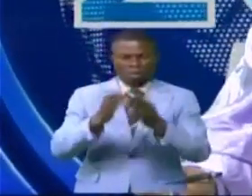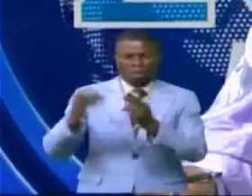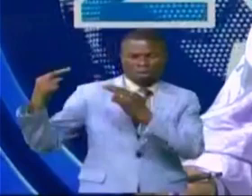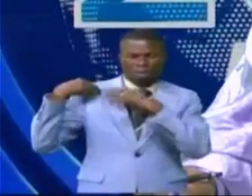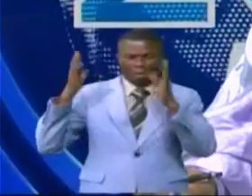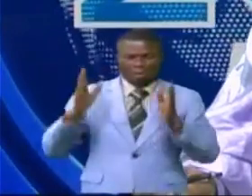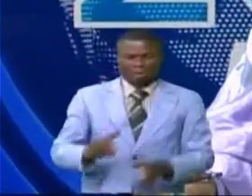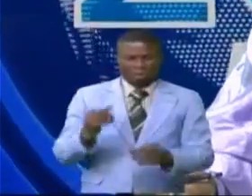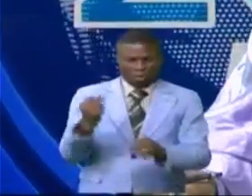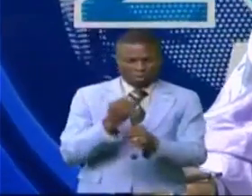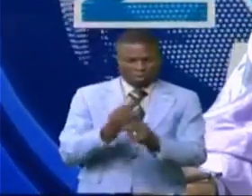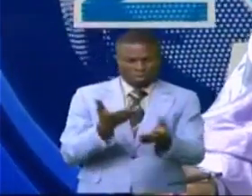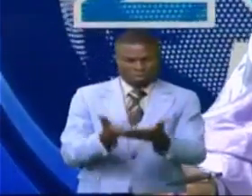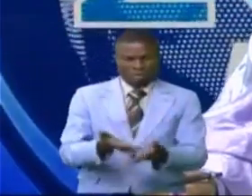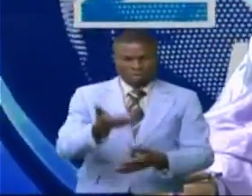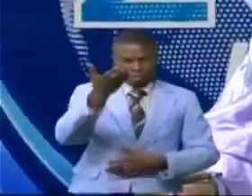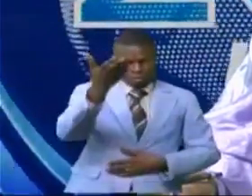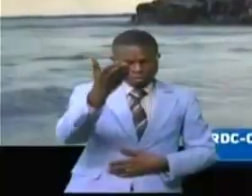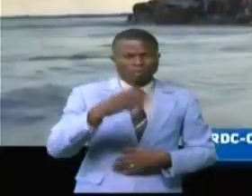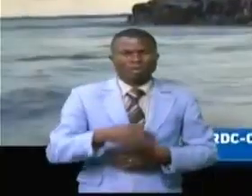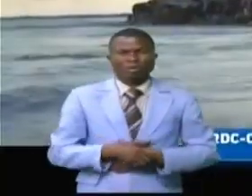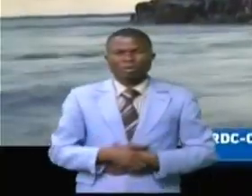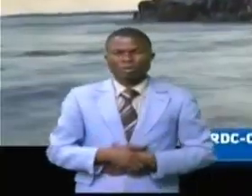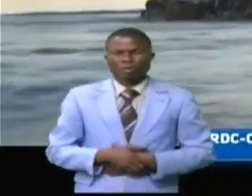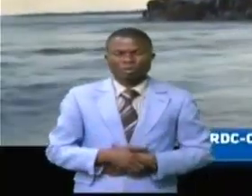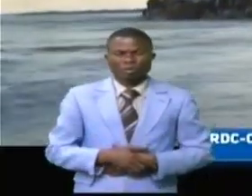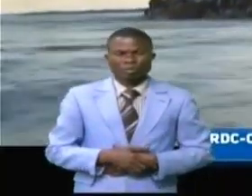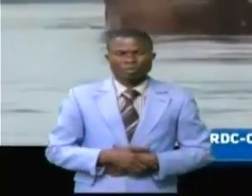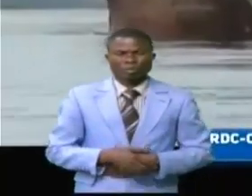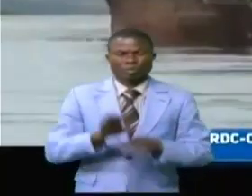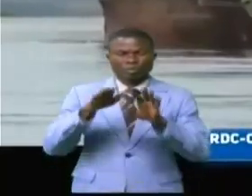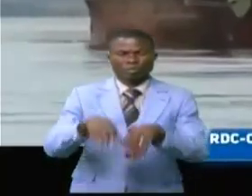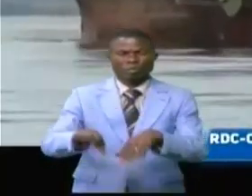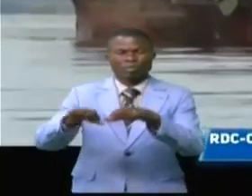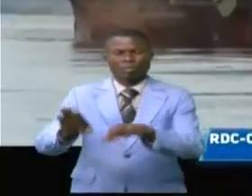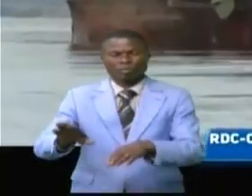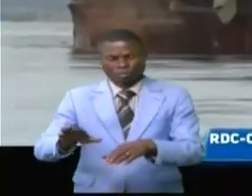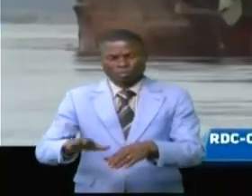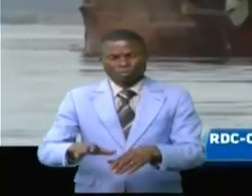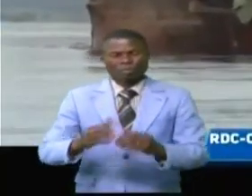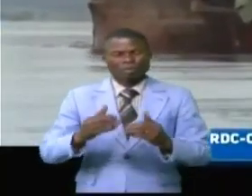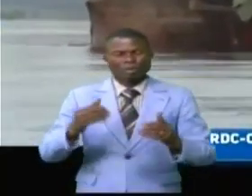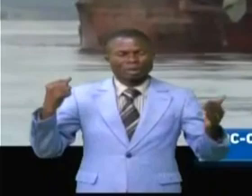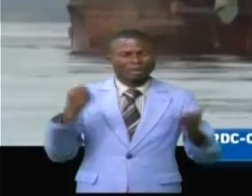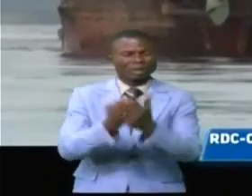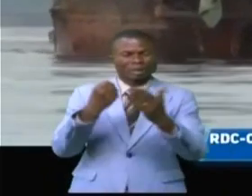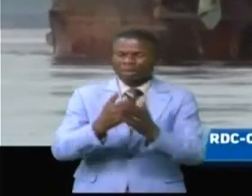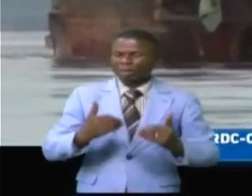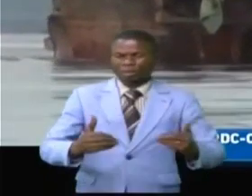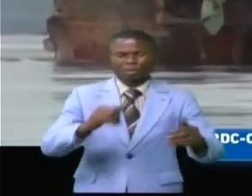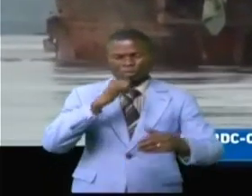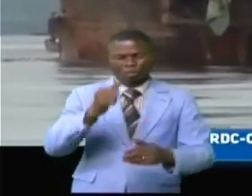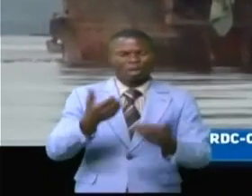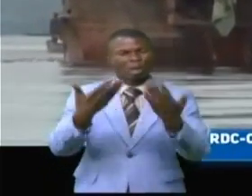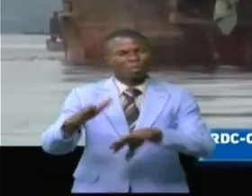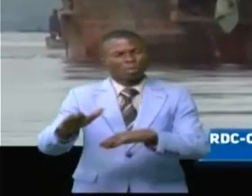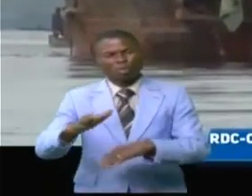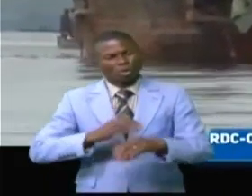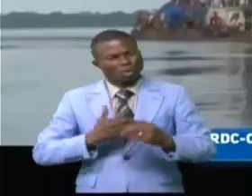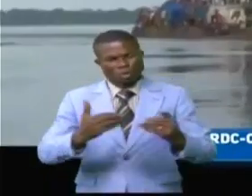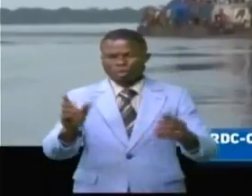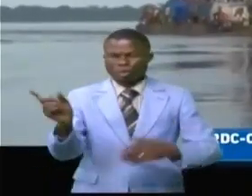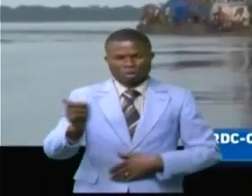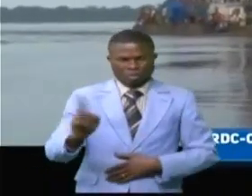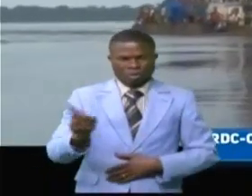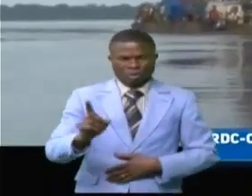responsables de ces secteurs. José Baïtombo. La série noire de naufrages à répétition continue sur le fleuve Congo et le tableau devient de plus en plus